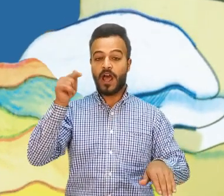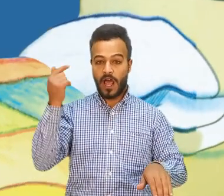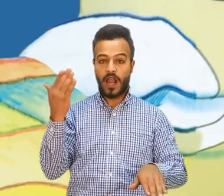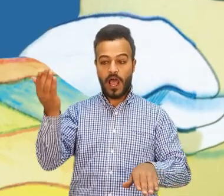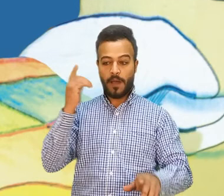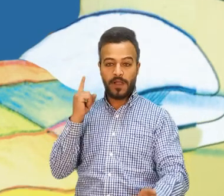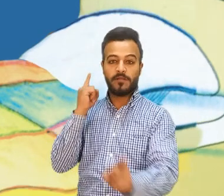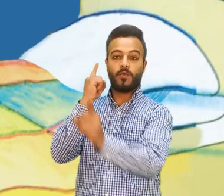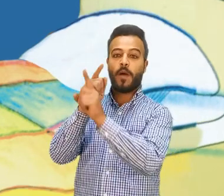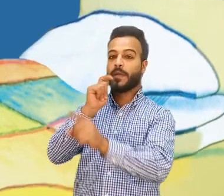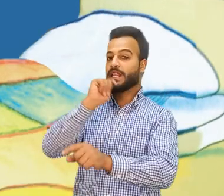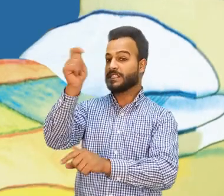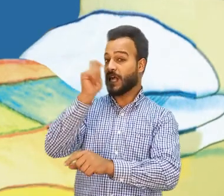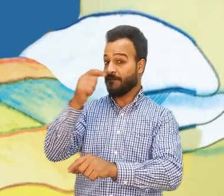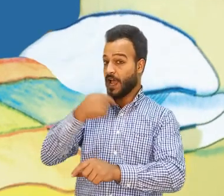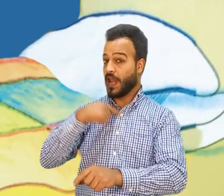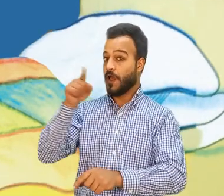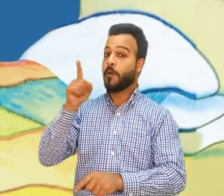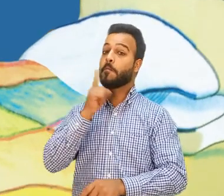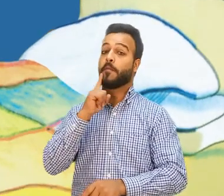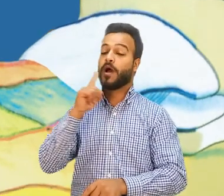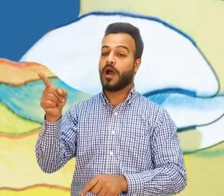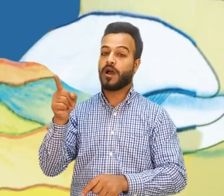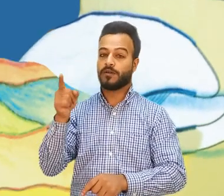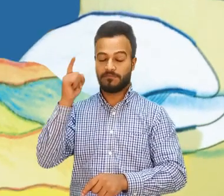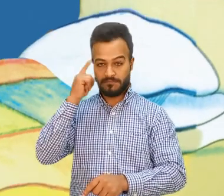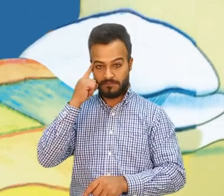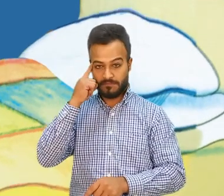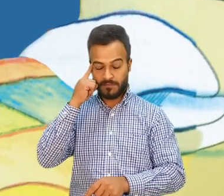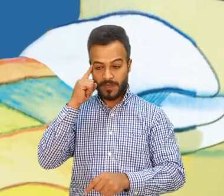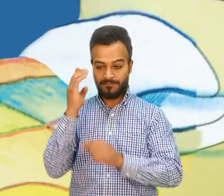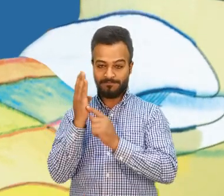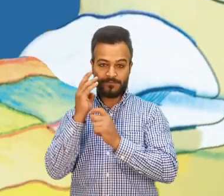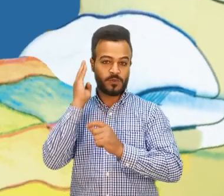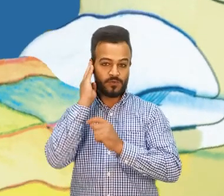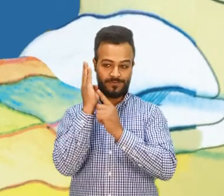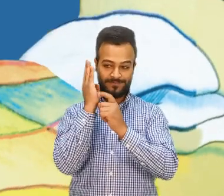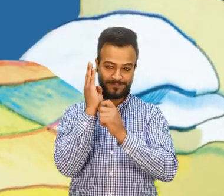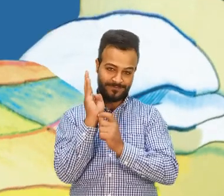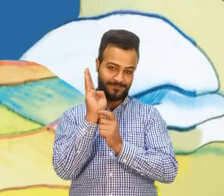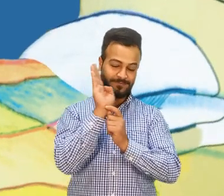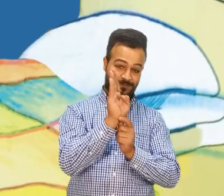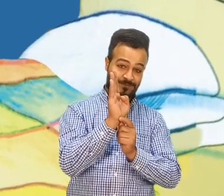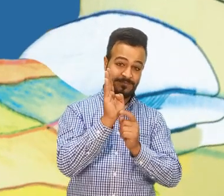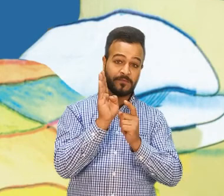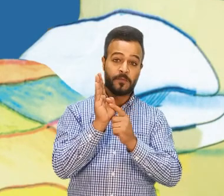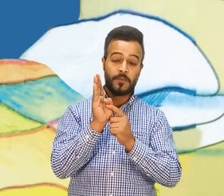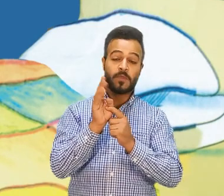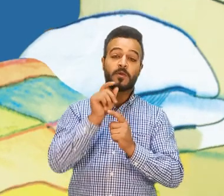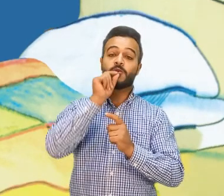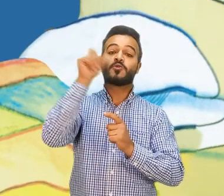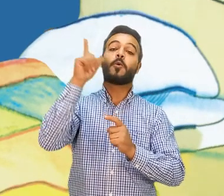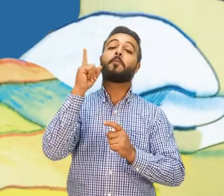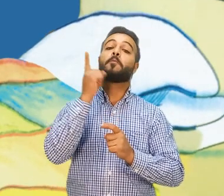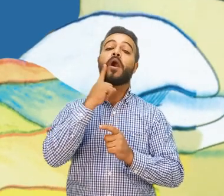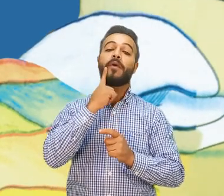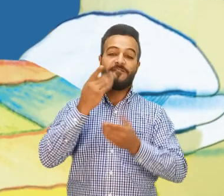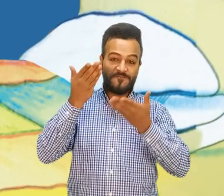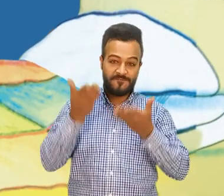معها لقاء صحفيا. أدار سامر جهاز التسجيل فجاء صوت